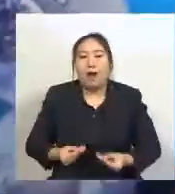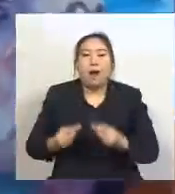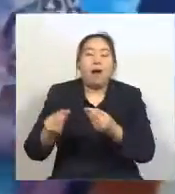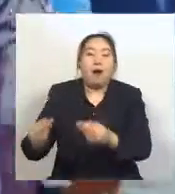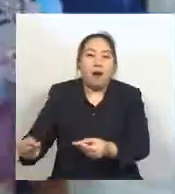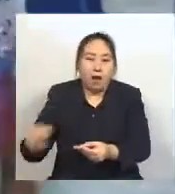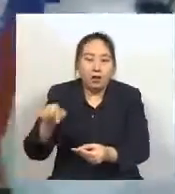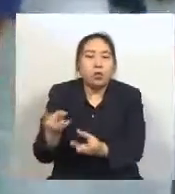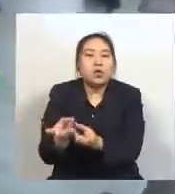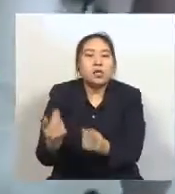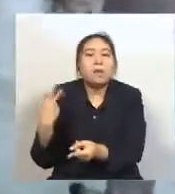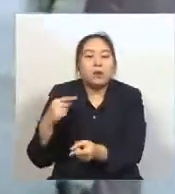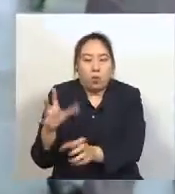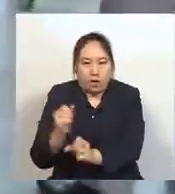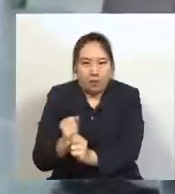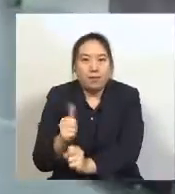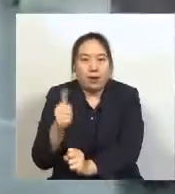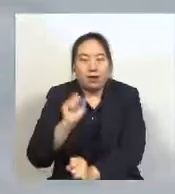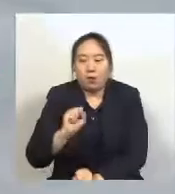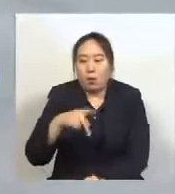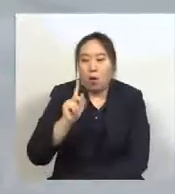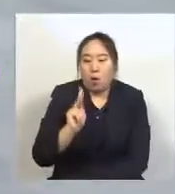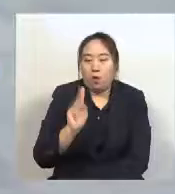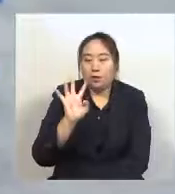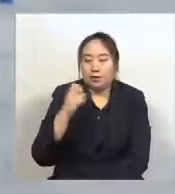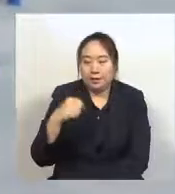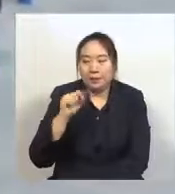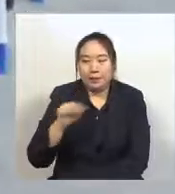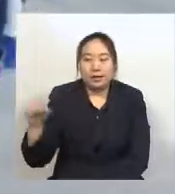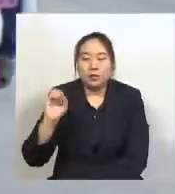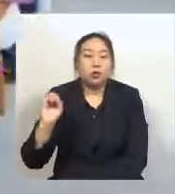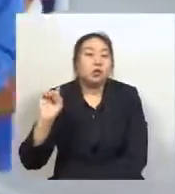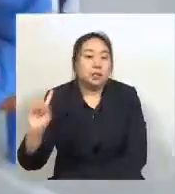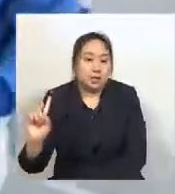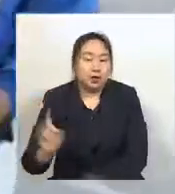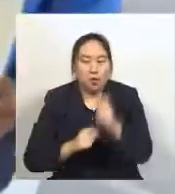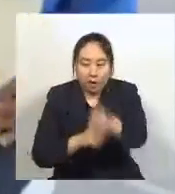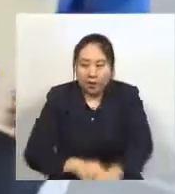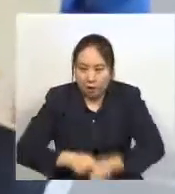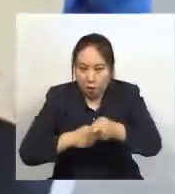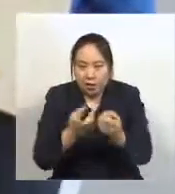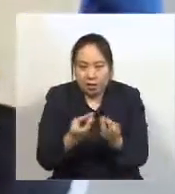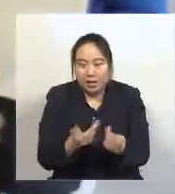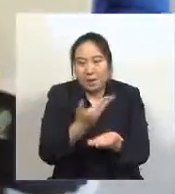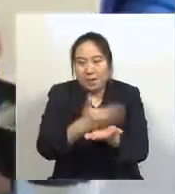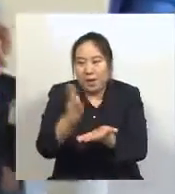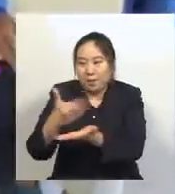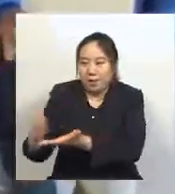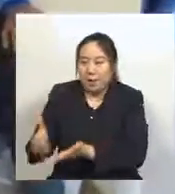ที่ดินหรือสปก. 4/01 ให้กับเกษตรกรที่ได้รับการจัดสรรที่ดินจำน